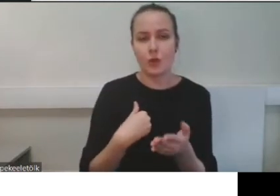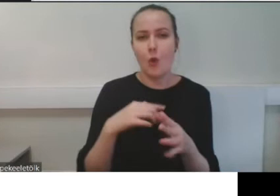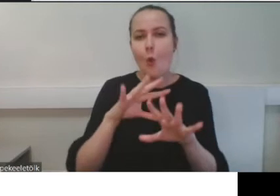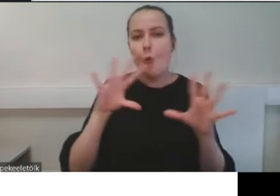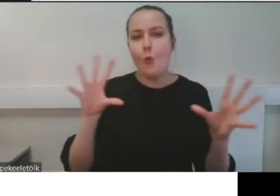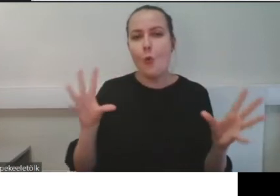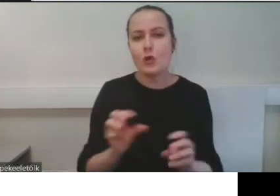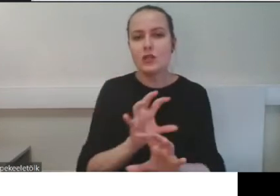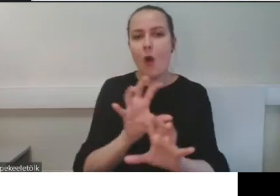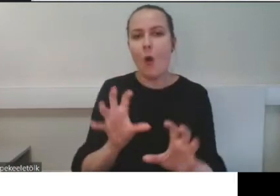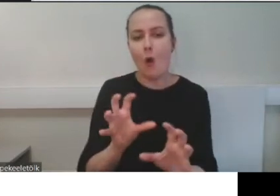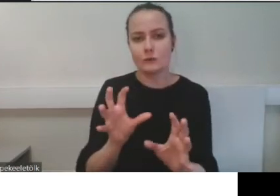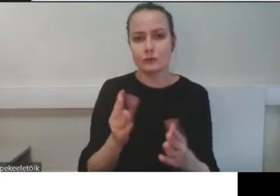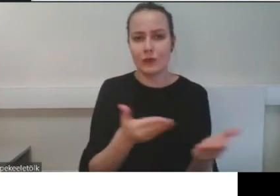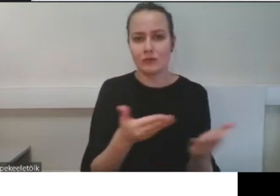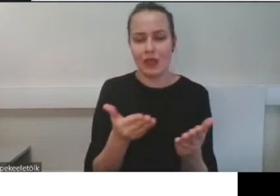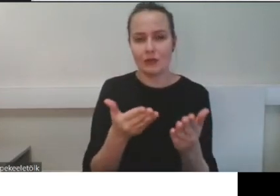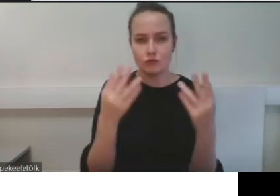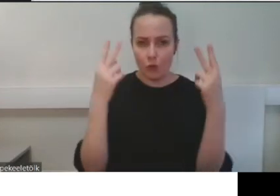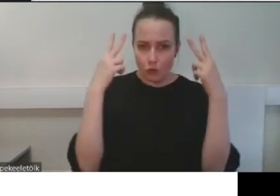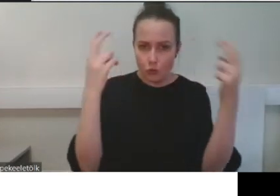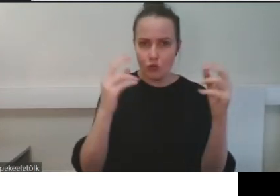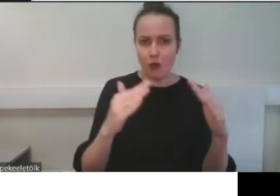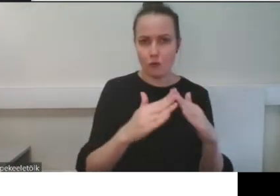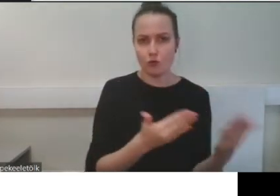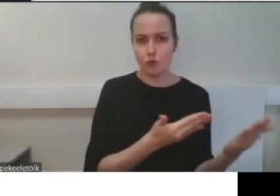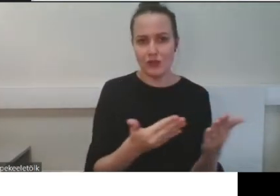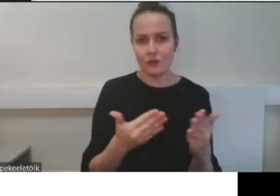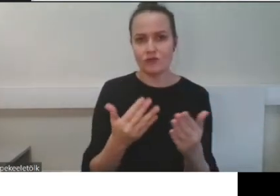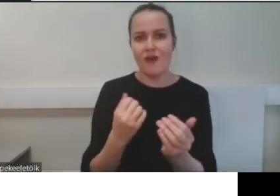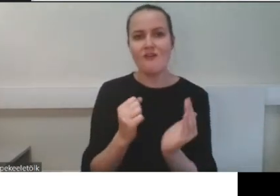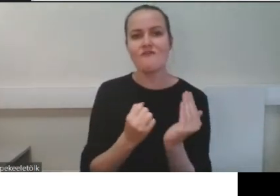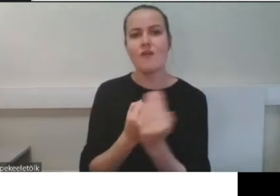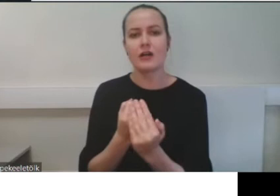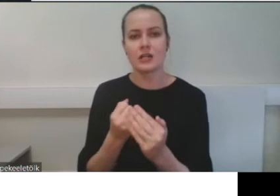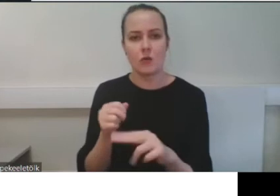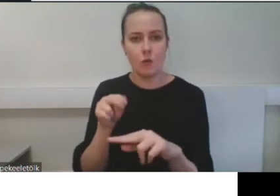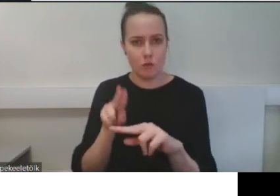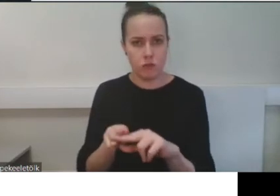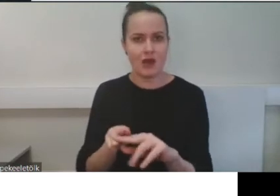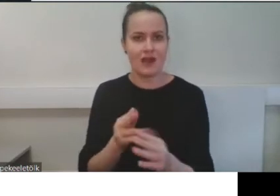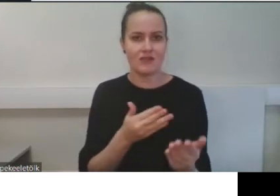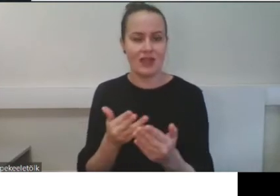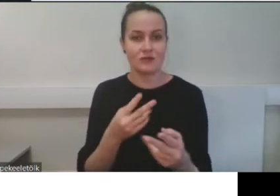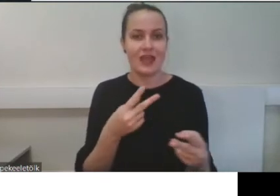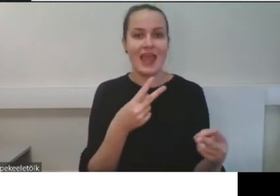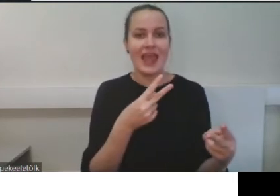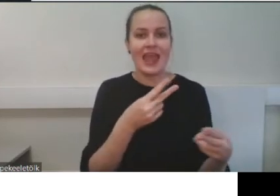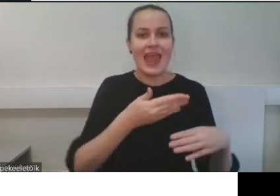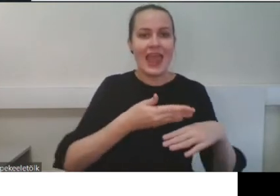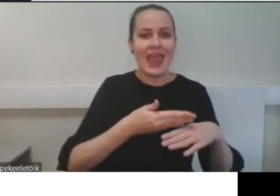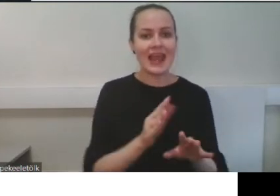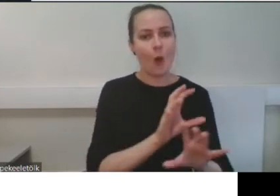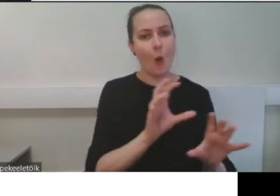osakaalud, et kui palju siis on koduteenusid kasutanud puudeta inimesi ja kui palju ametliku puudega